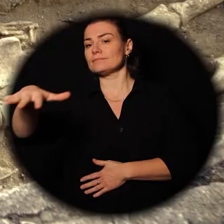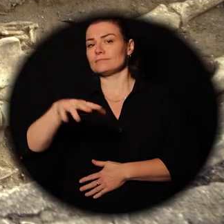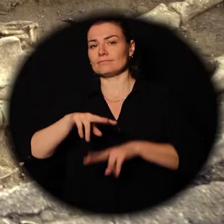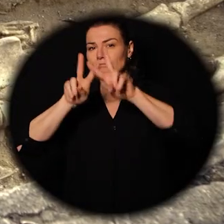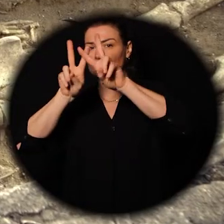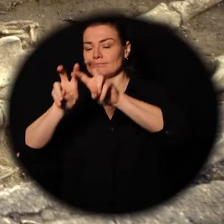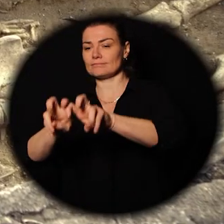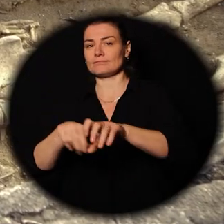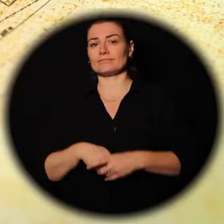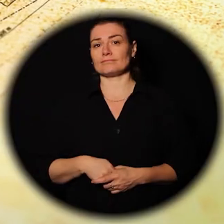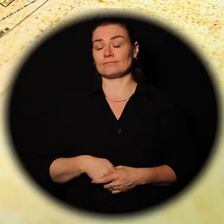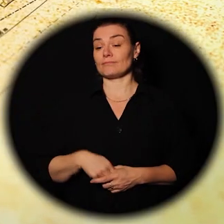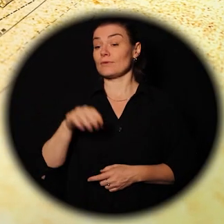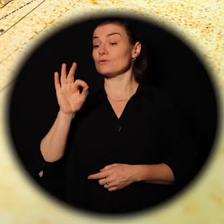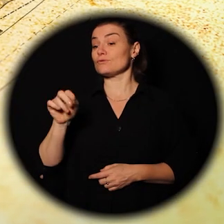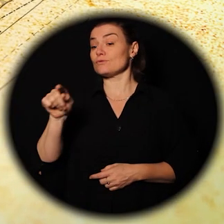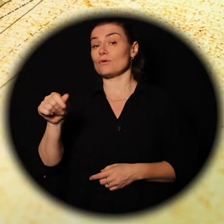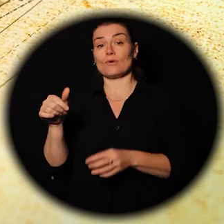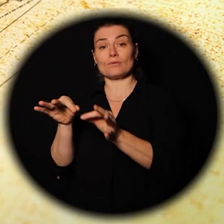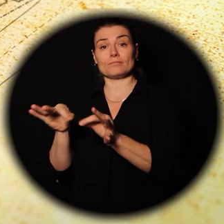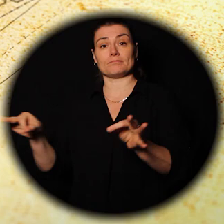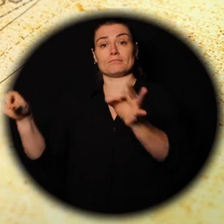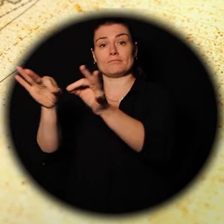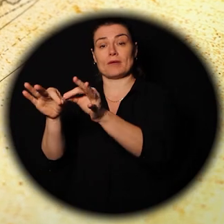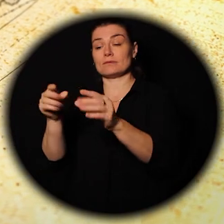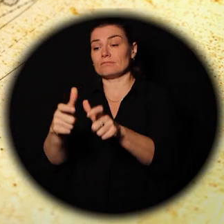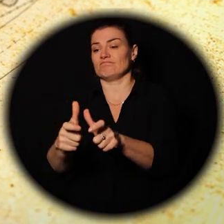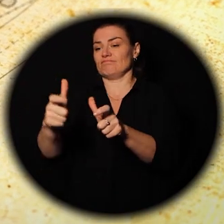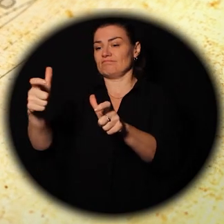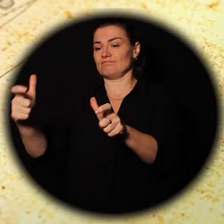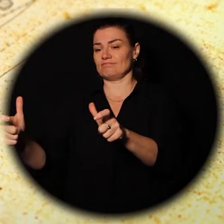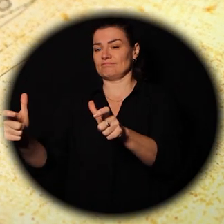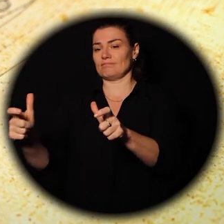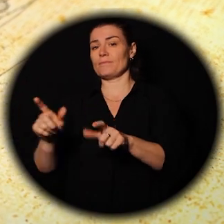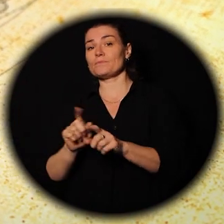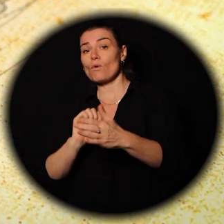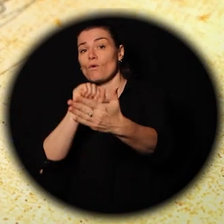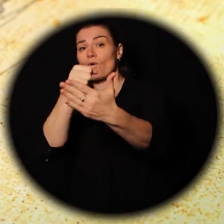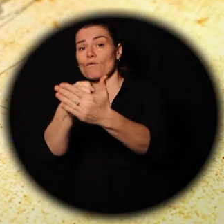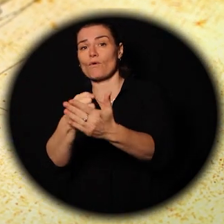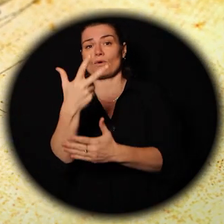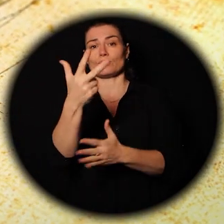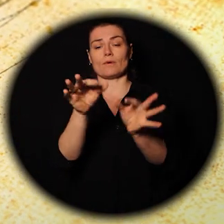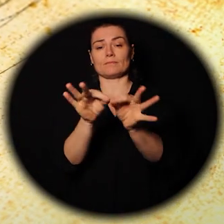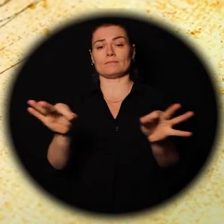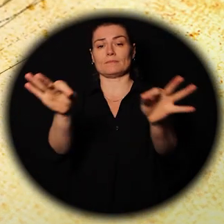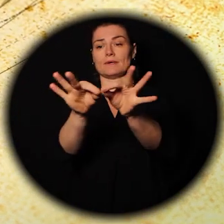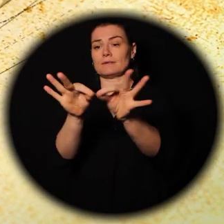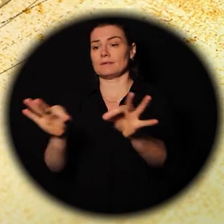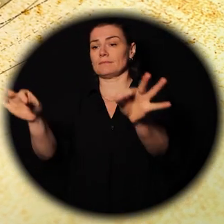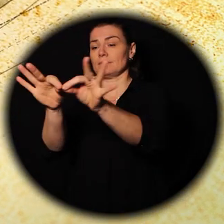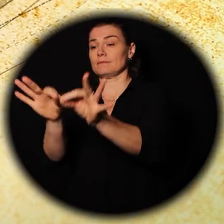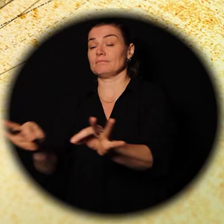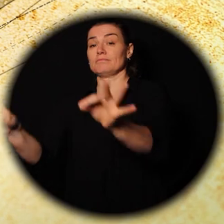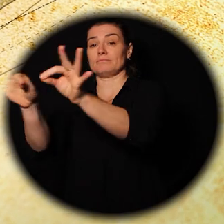Vous avez juste à côté de moi ici une pièce qui a été ajoutée, agrandie à cette église avec une fonction funéraire, avec des